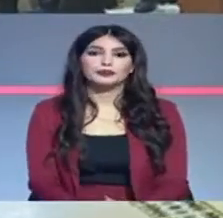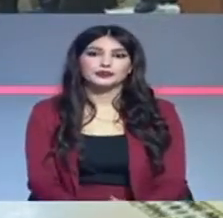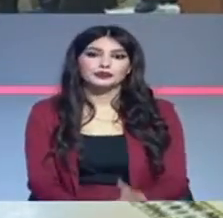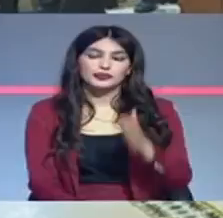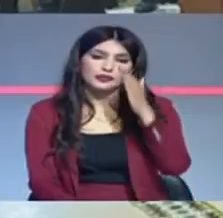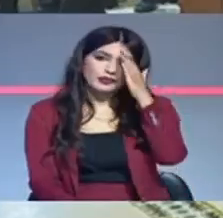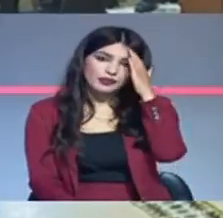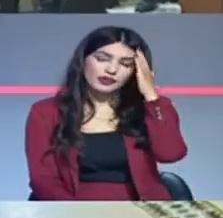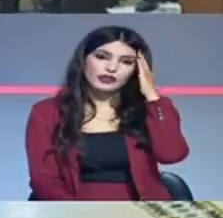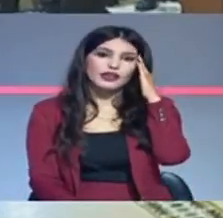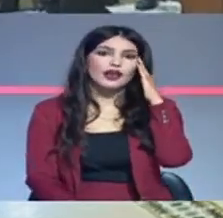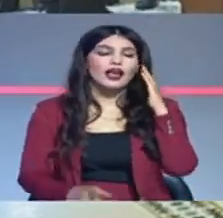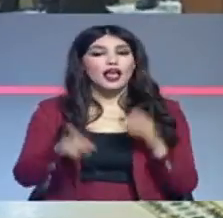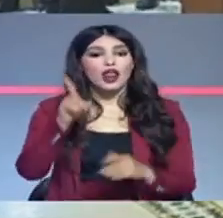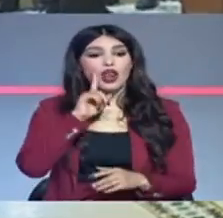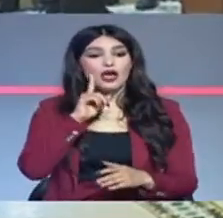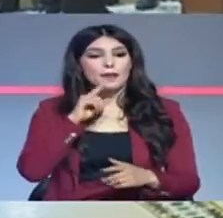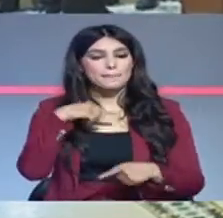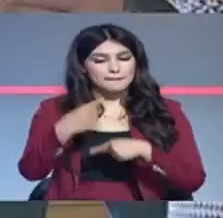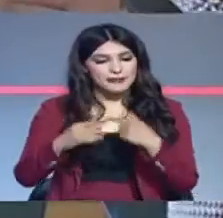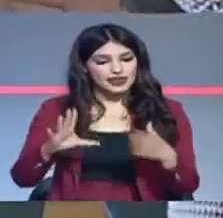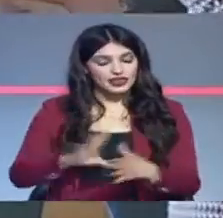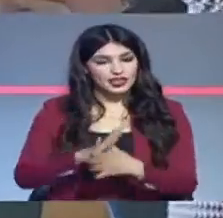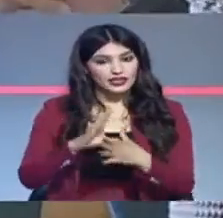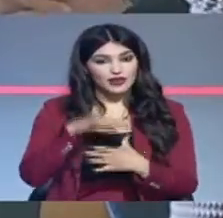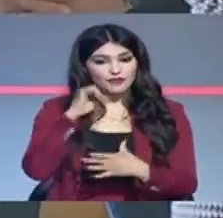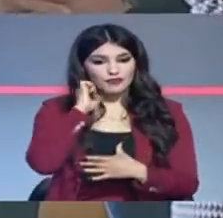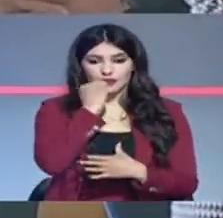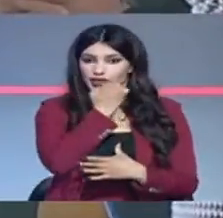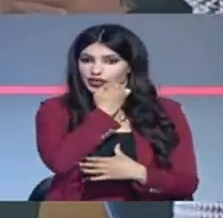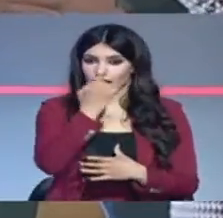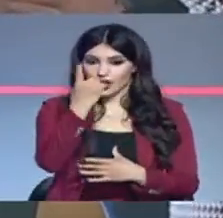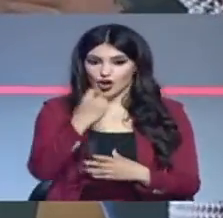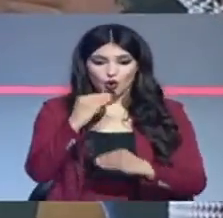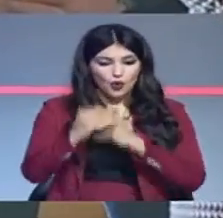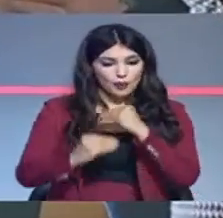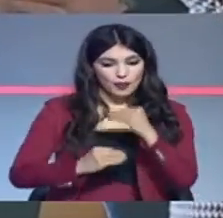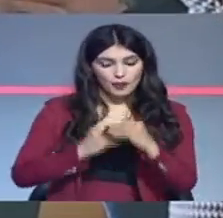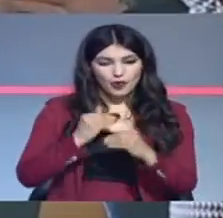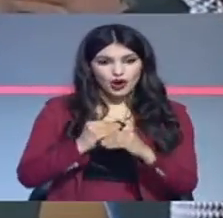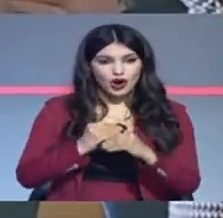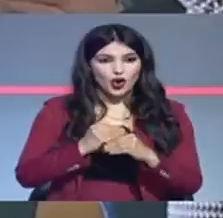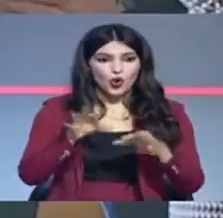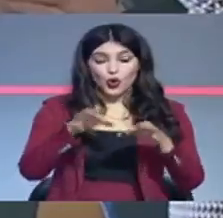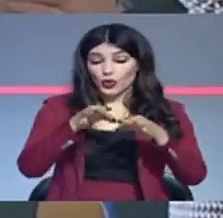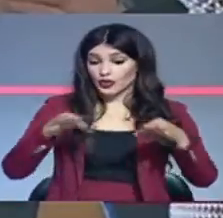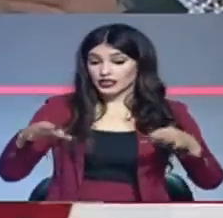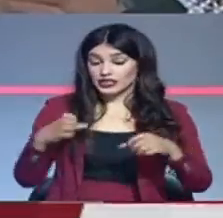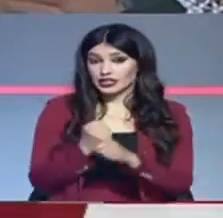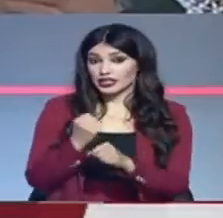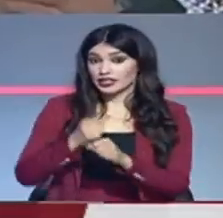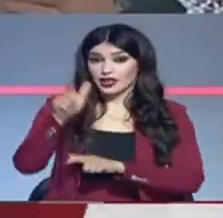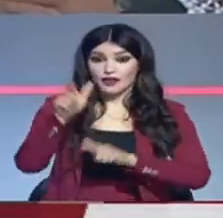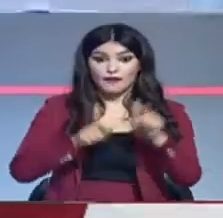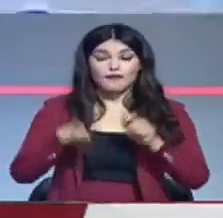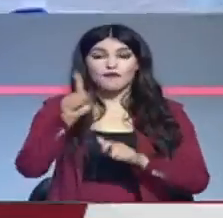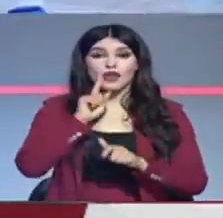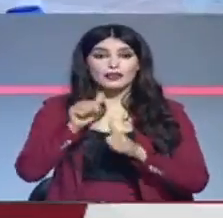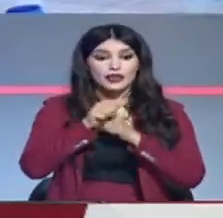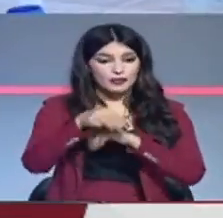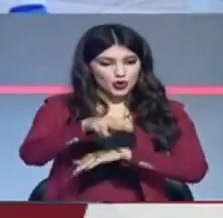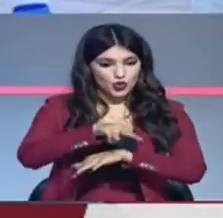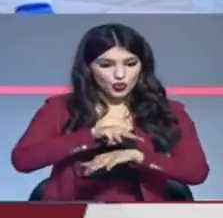والمراه تواصل الاحتفاء بعيدها قصص ثروه محطه نجاح نساء من ولايه